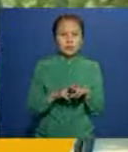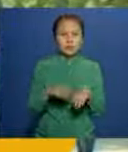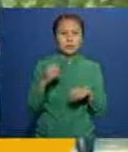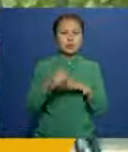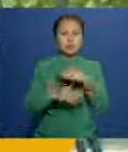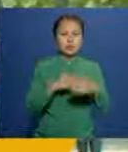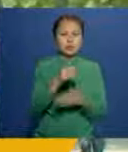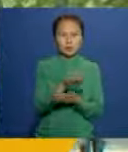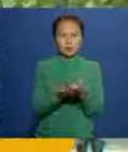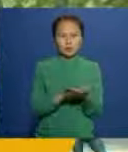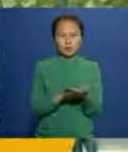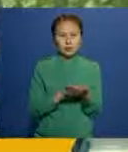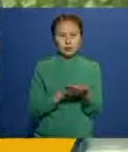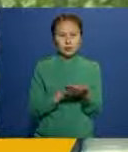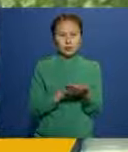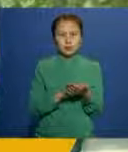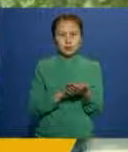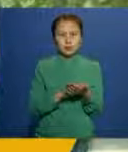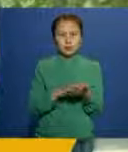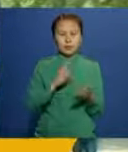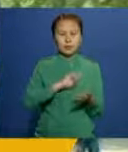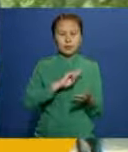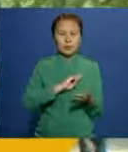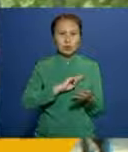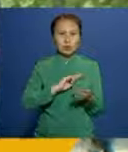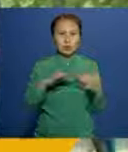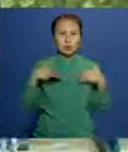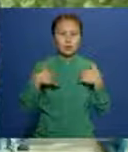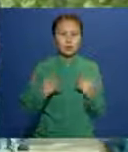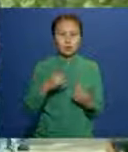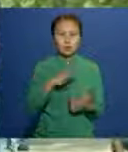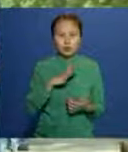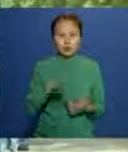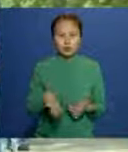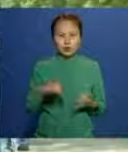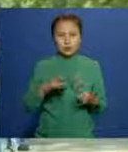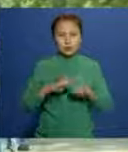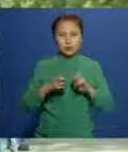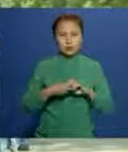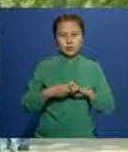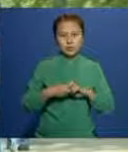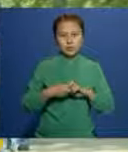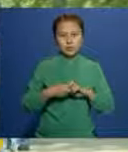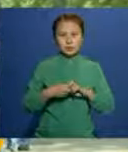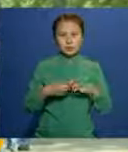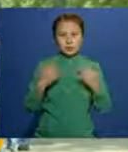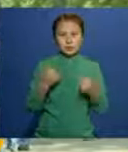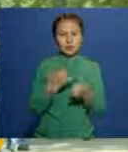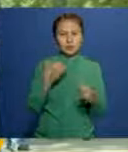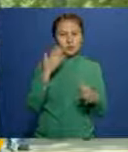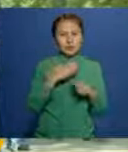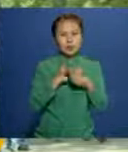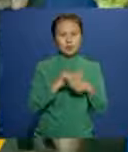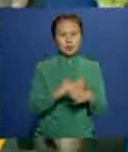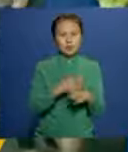қарай өзінің жаңағы жұмысы, оқуы мәселесі шешілмеген болғандықтан оларға